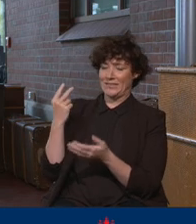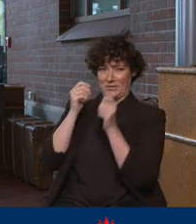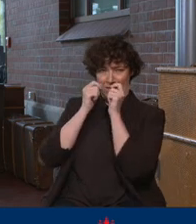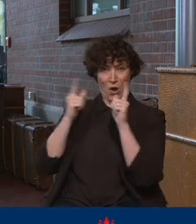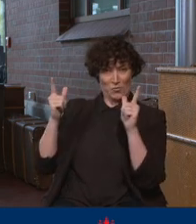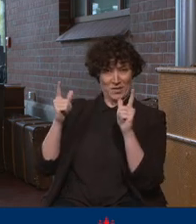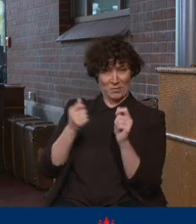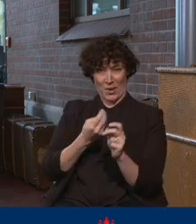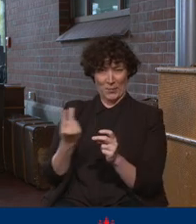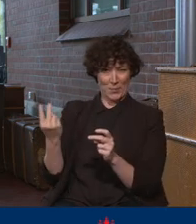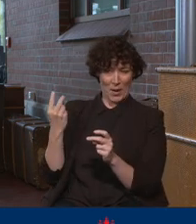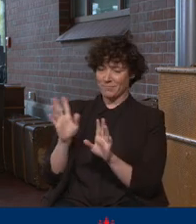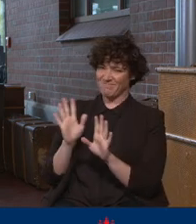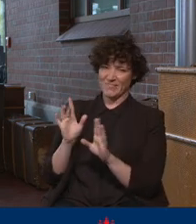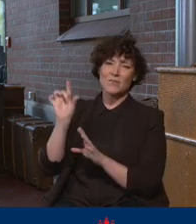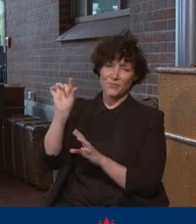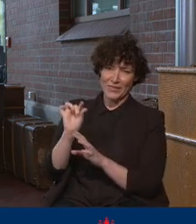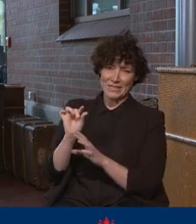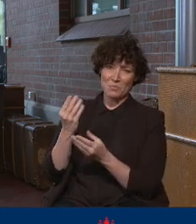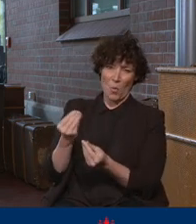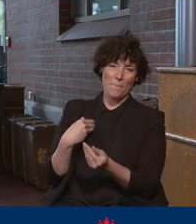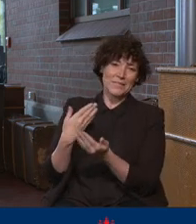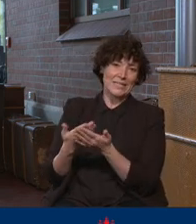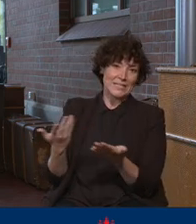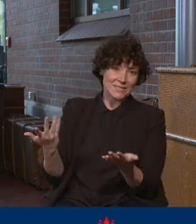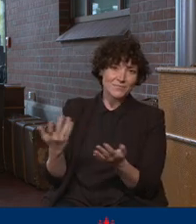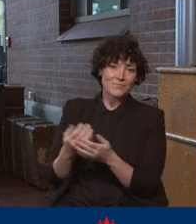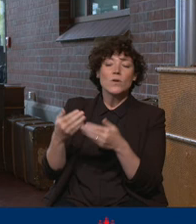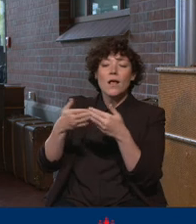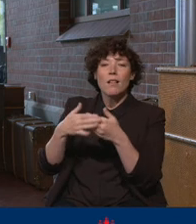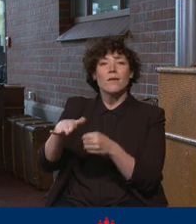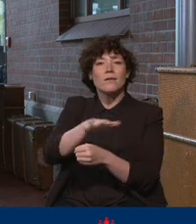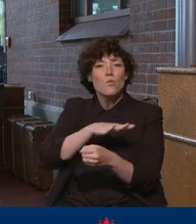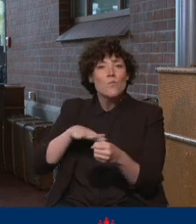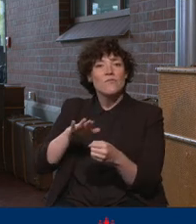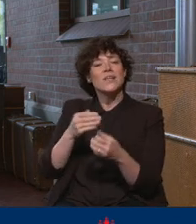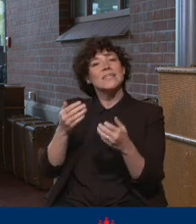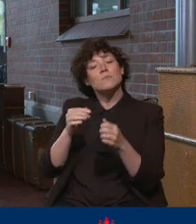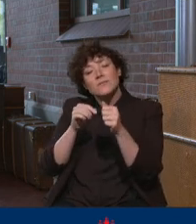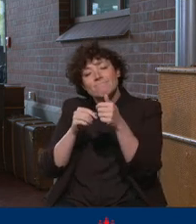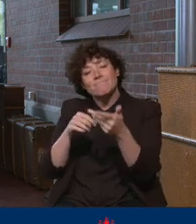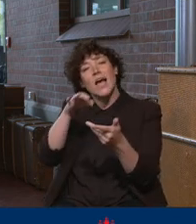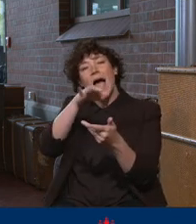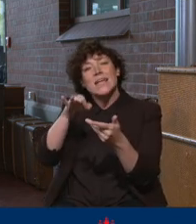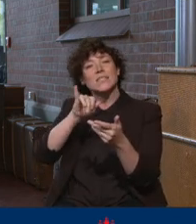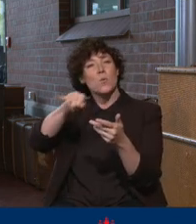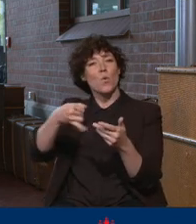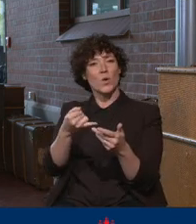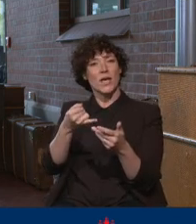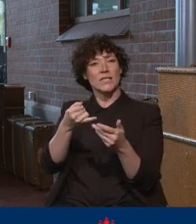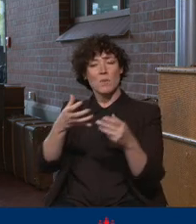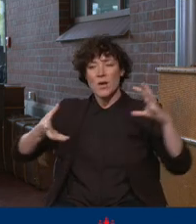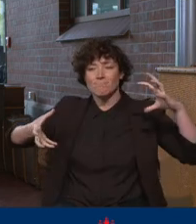vielleicht bedacht wurde es gibt dem nahen umfeld eine vielzahl von einzelnen projekten und dima zusammenzudenken